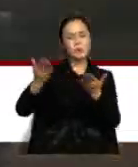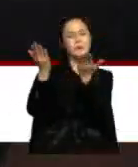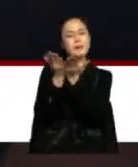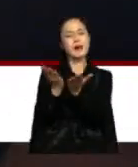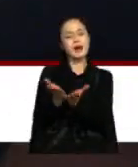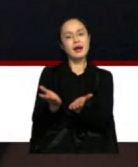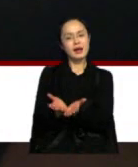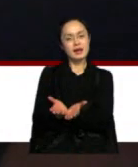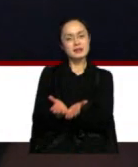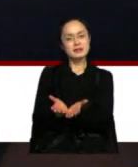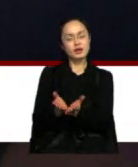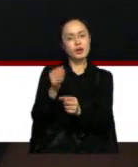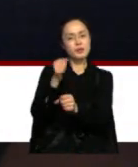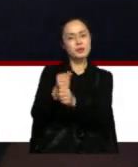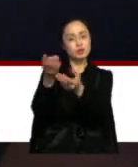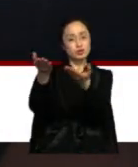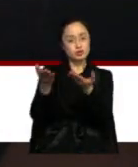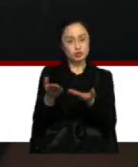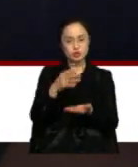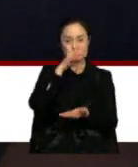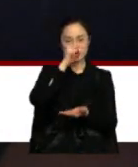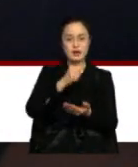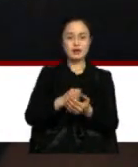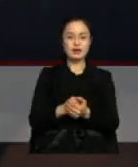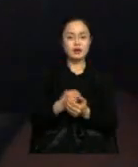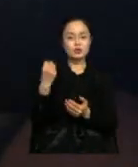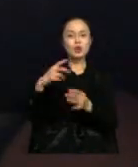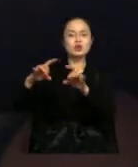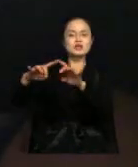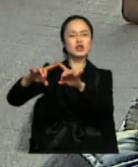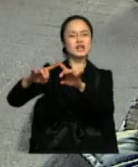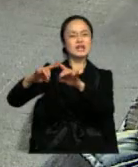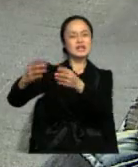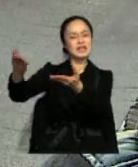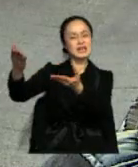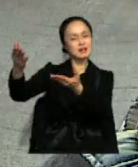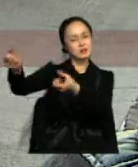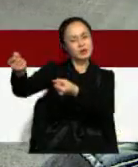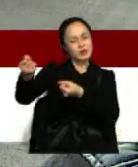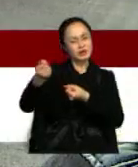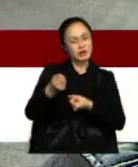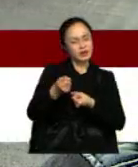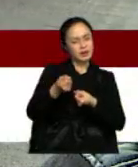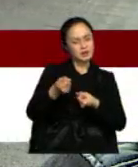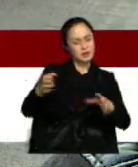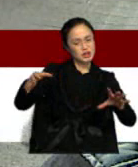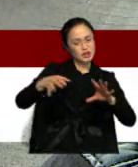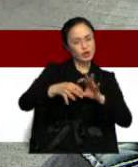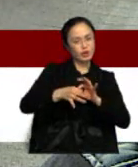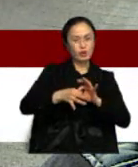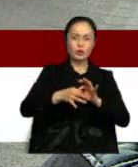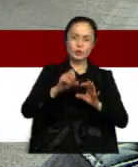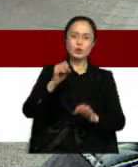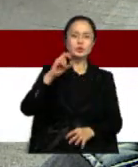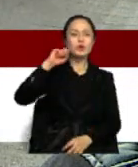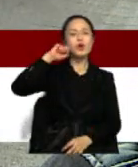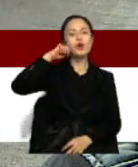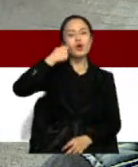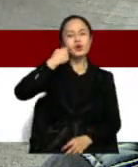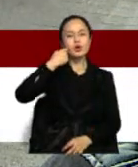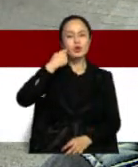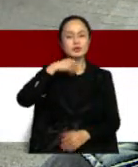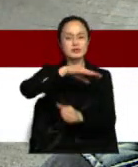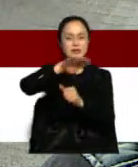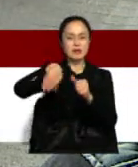있어도 노점에 전기를 끌어올 수 없다는 점도 문제점이라는 겁니다. 그런 얘기가 없이 자기네들 못들리고